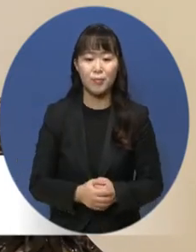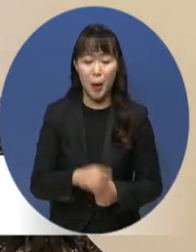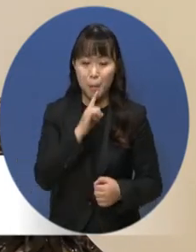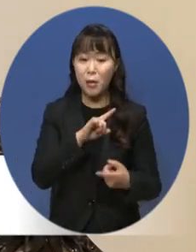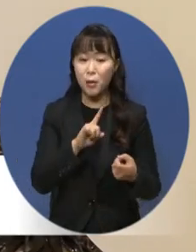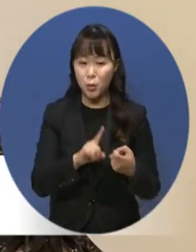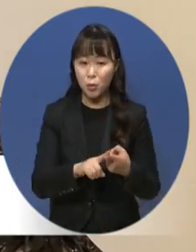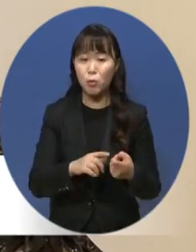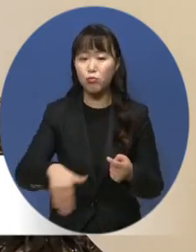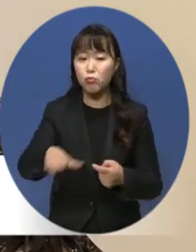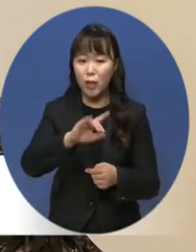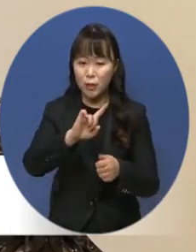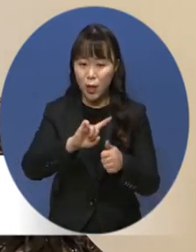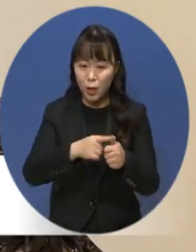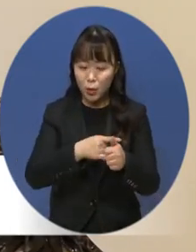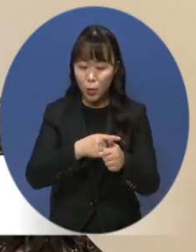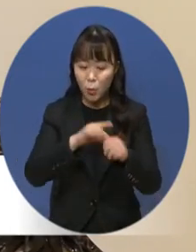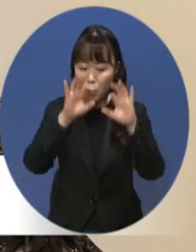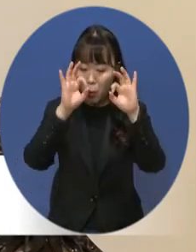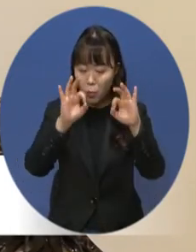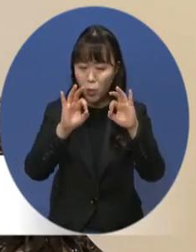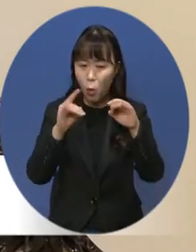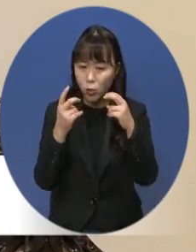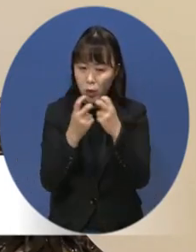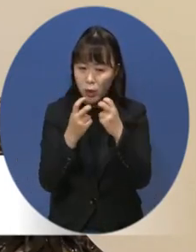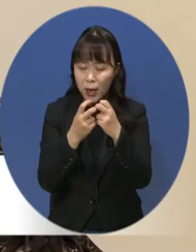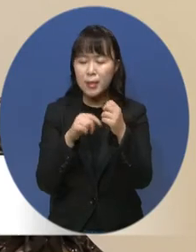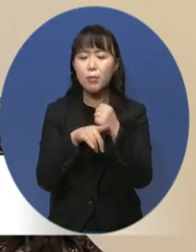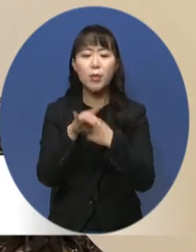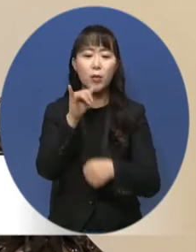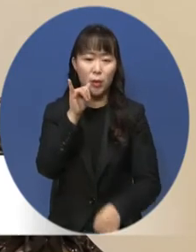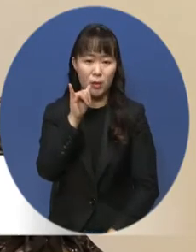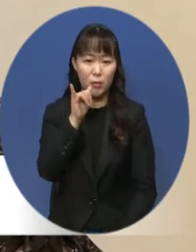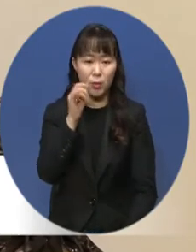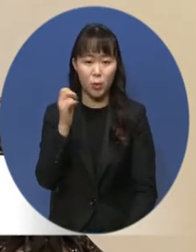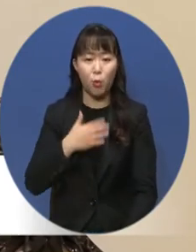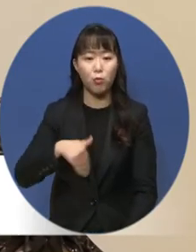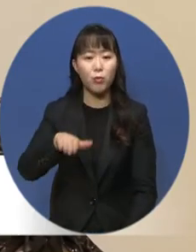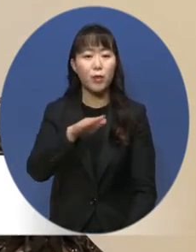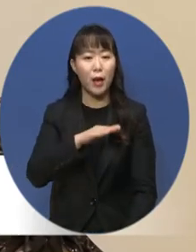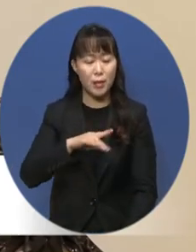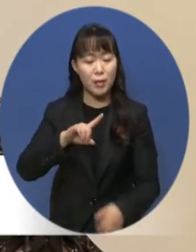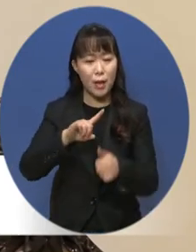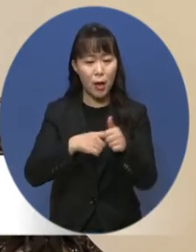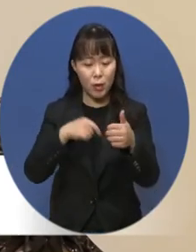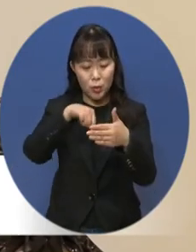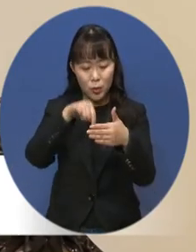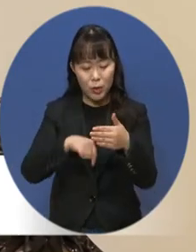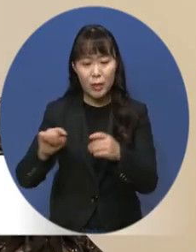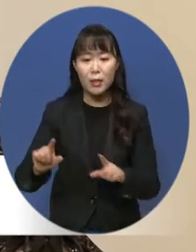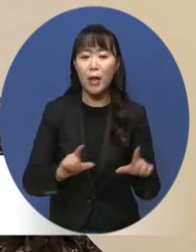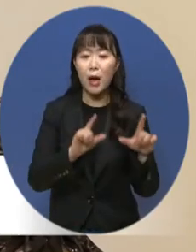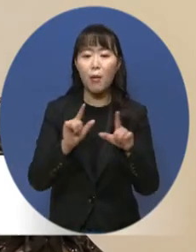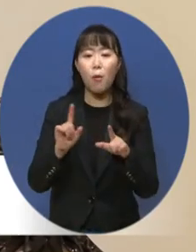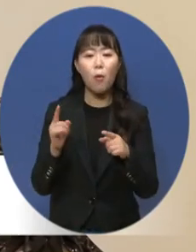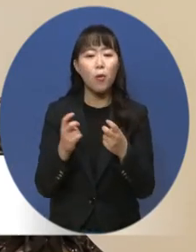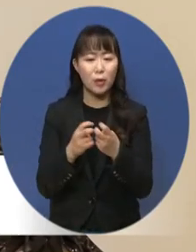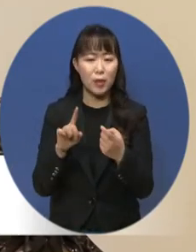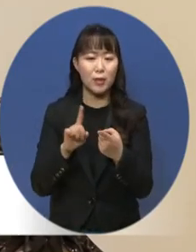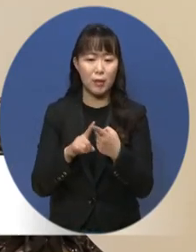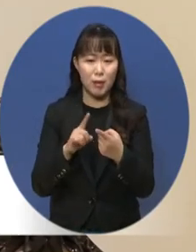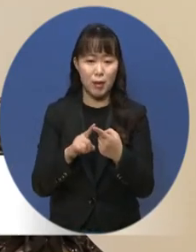그대로 우리가 어떻게 자연을 바라보는 야 의 의미 5 있지만 우리가 어떻게 자연 안에서 살아 가느냐 에 대한